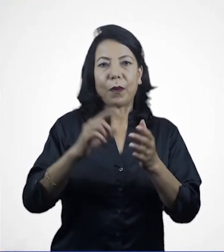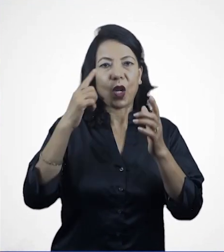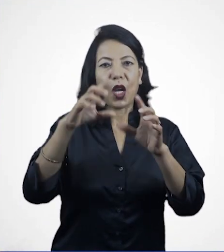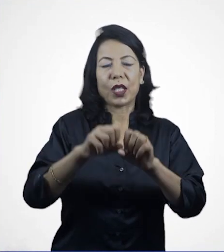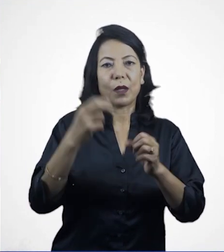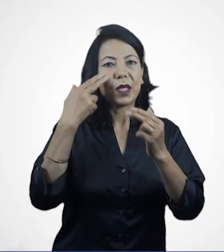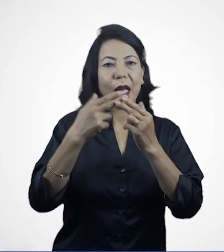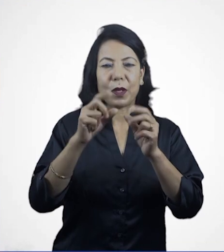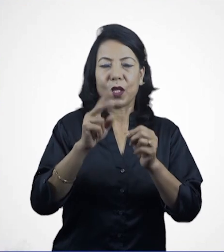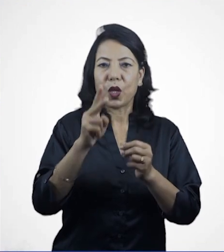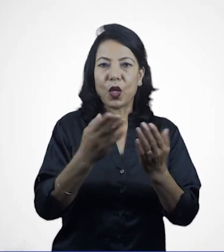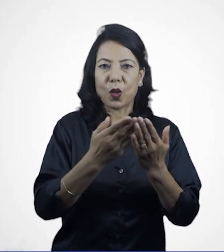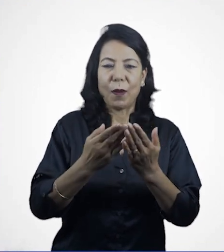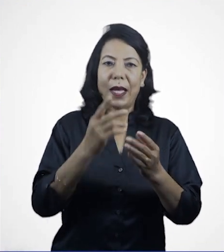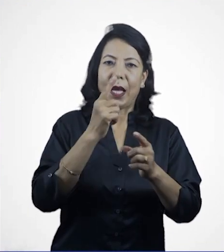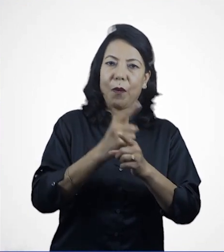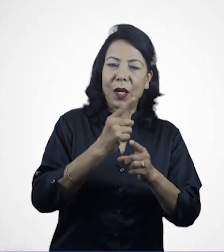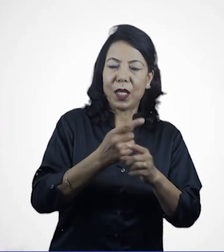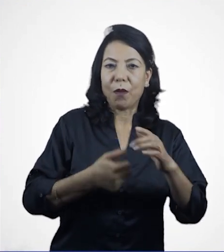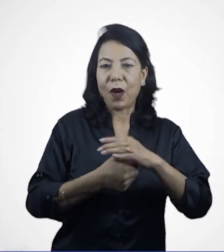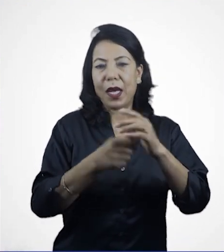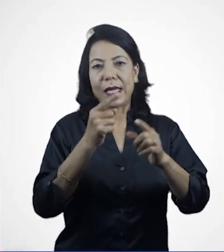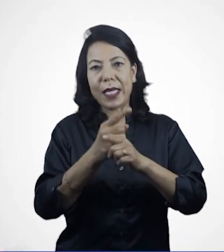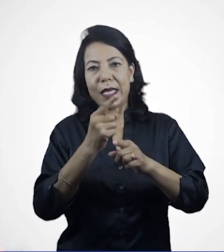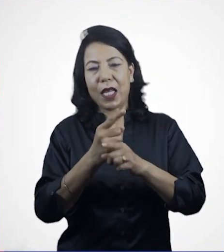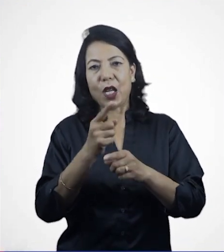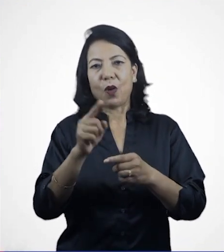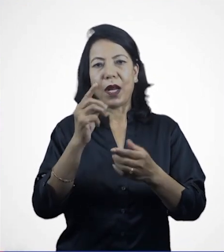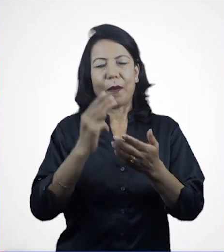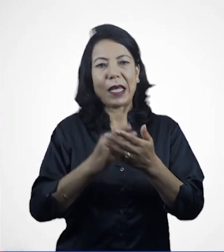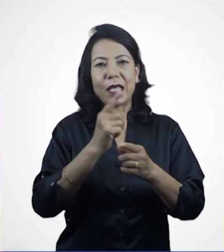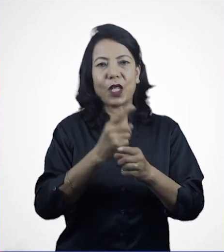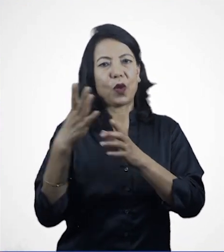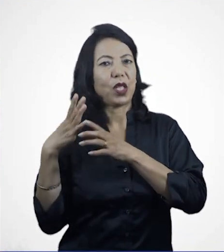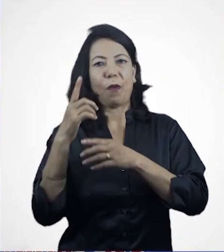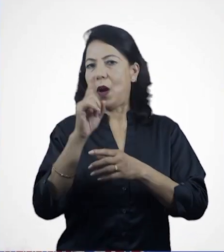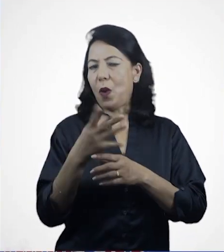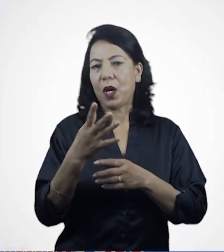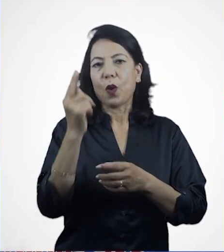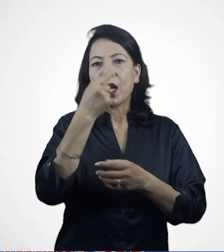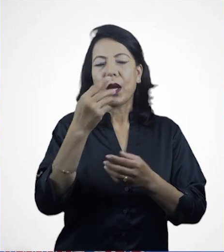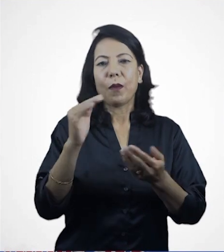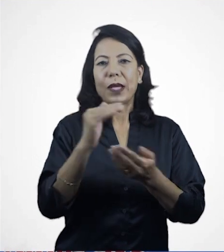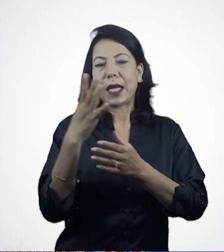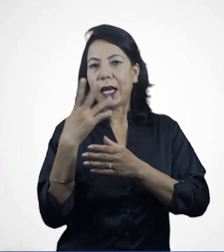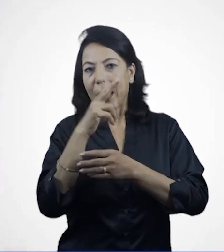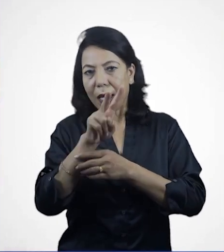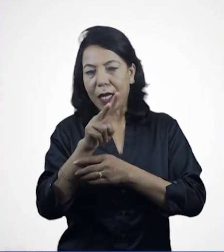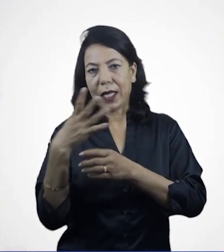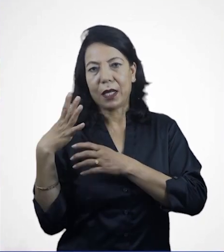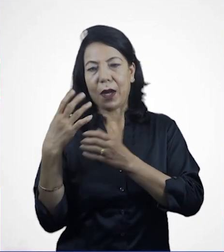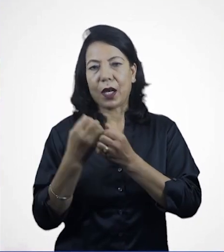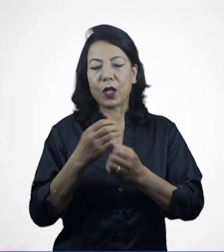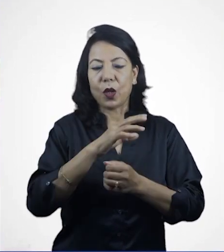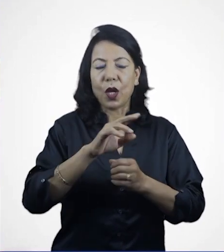अरको ती स्कूल मा तियां का प्रिंसिपल तियां का टीचर को मातरी जिम्मा उइन तक कोई बच्चाला है तो स्कूल को